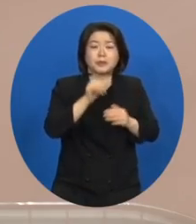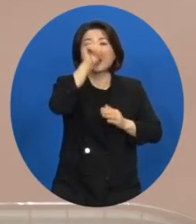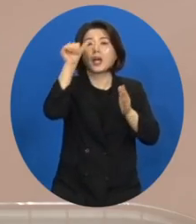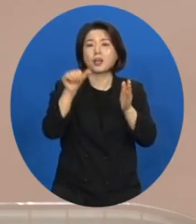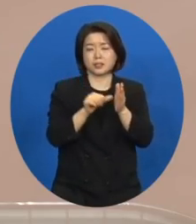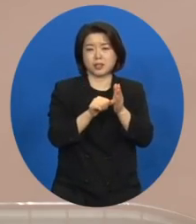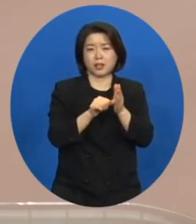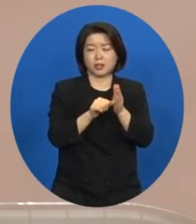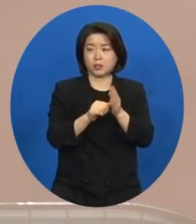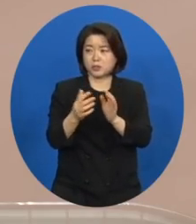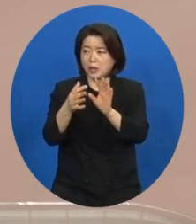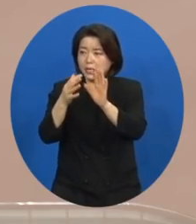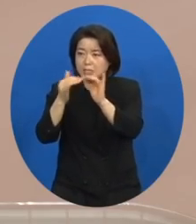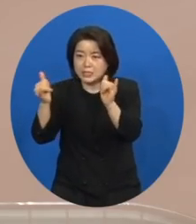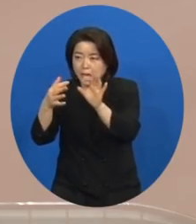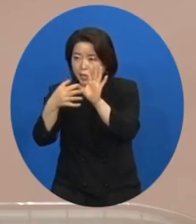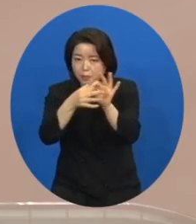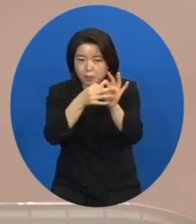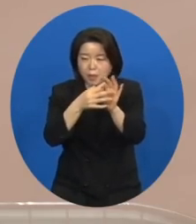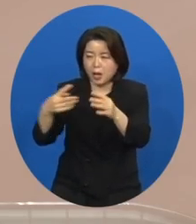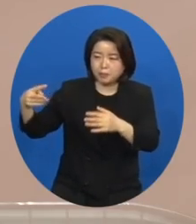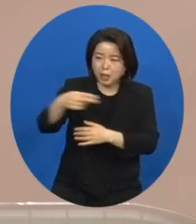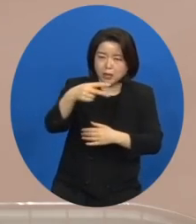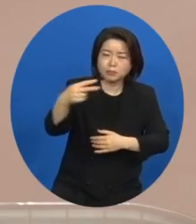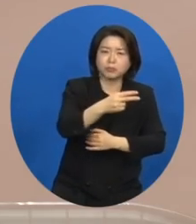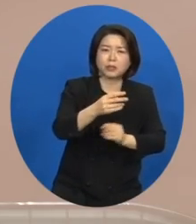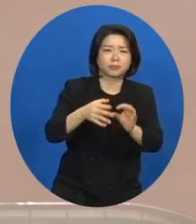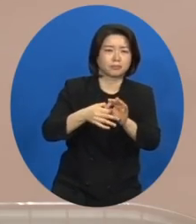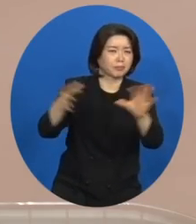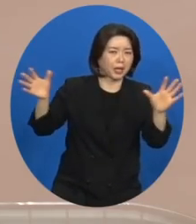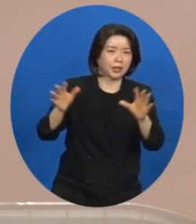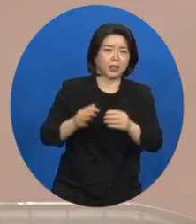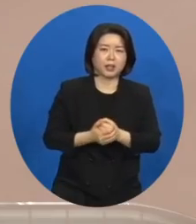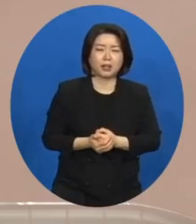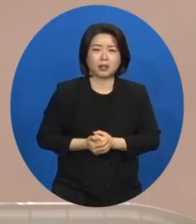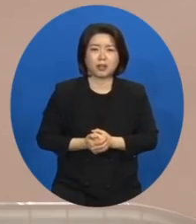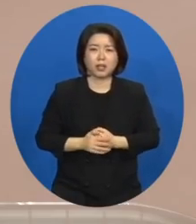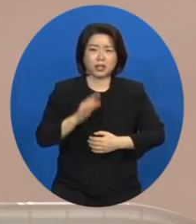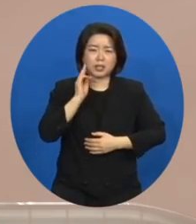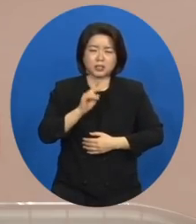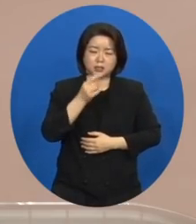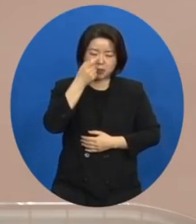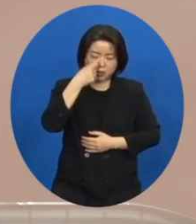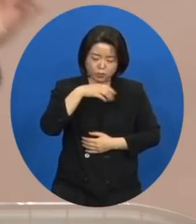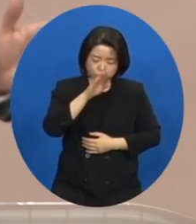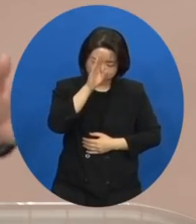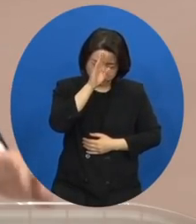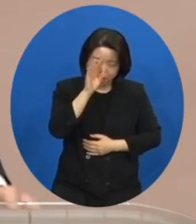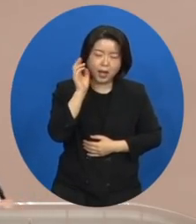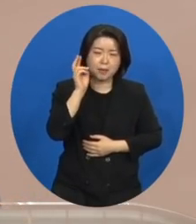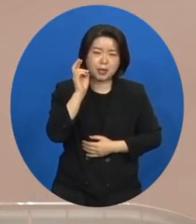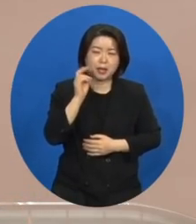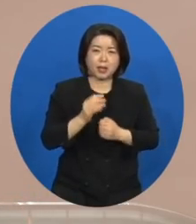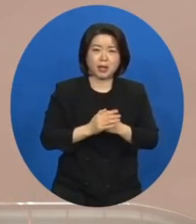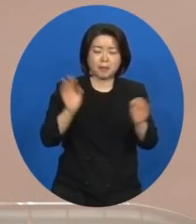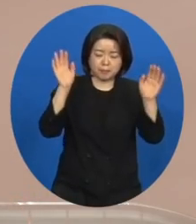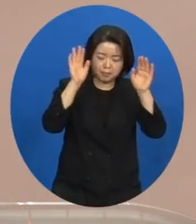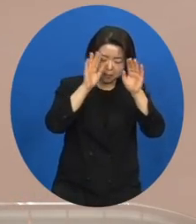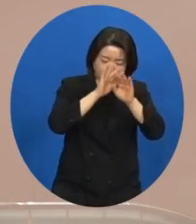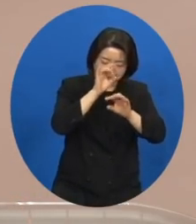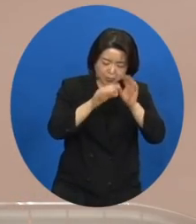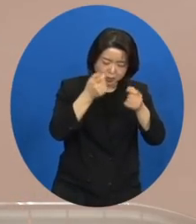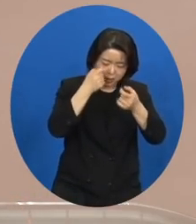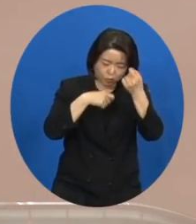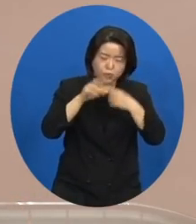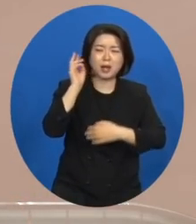대인기피 층의 사람들도 관계다 하지 않고 어쩌면 심한 우울증 났을지도 뭐야 밤마다 그로써 지도 모릅니다